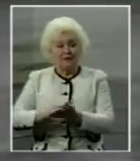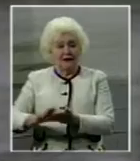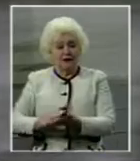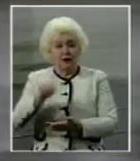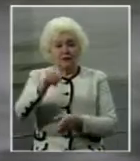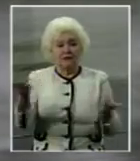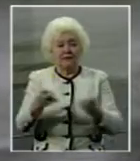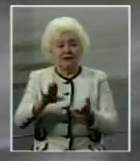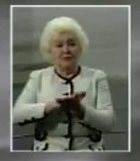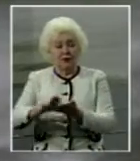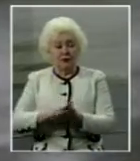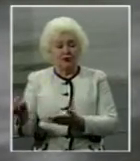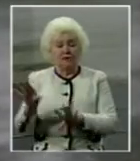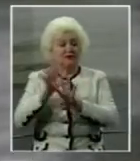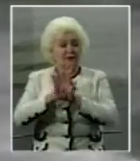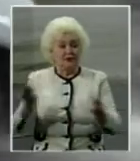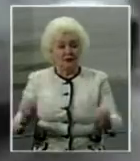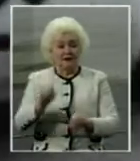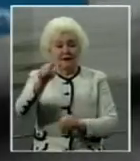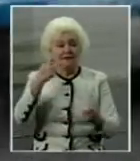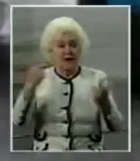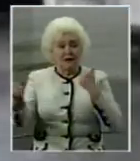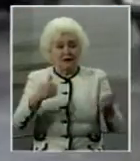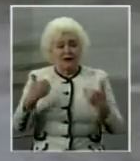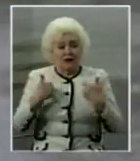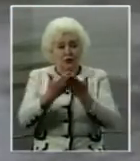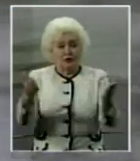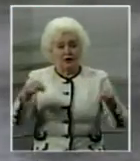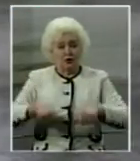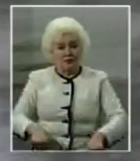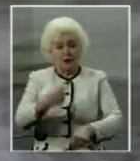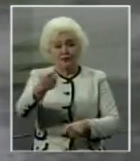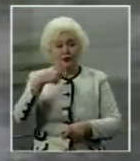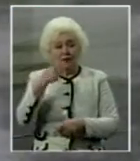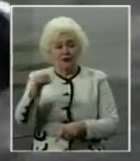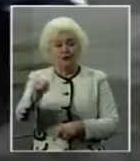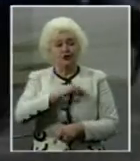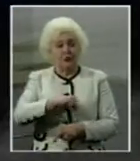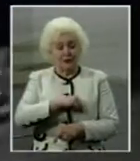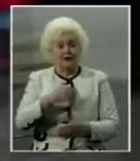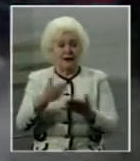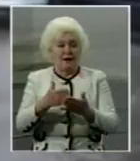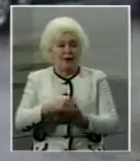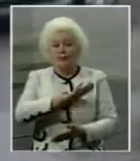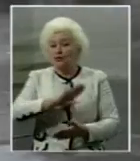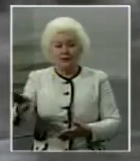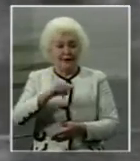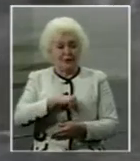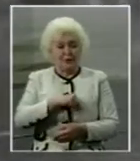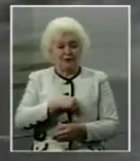Їх треба почистити і все. Це претензії до нашої влади. Вони говорять, що працюють, мабуть, не